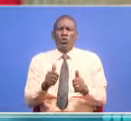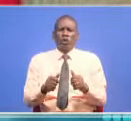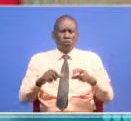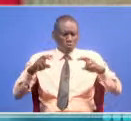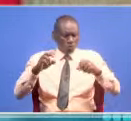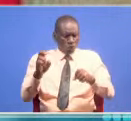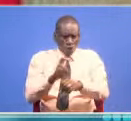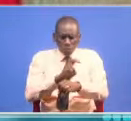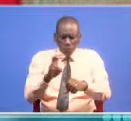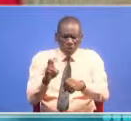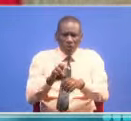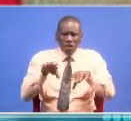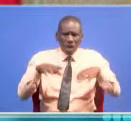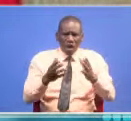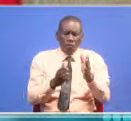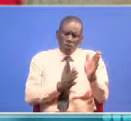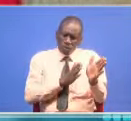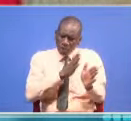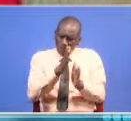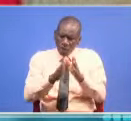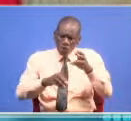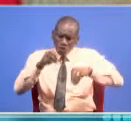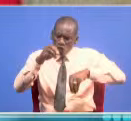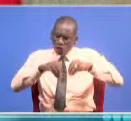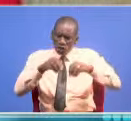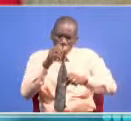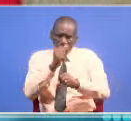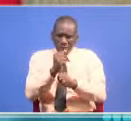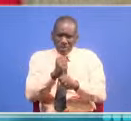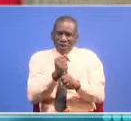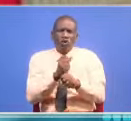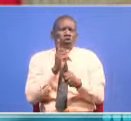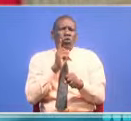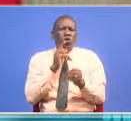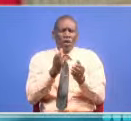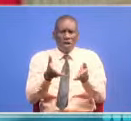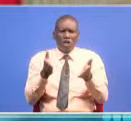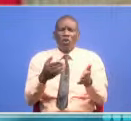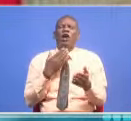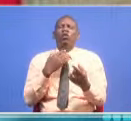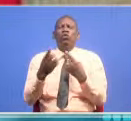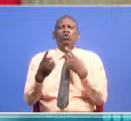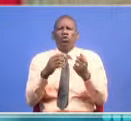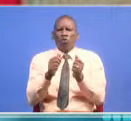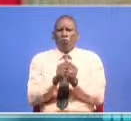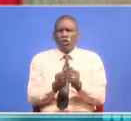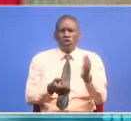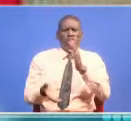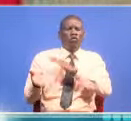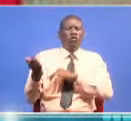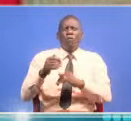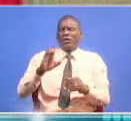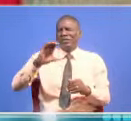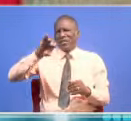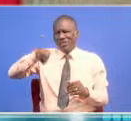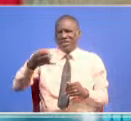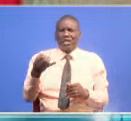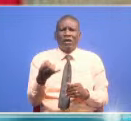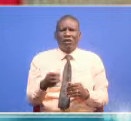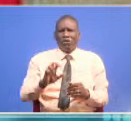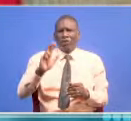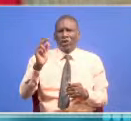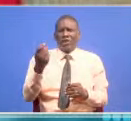yatakuwa yanachunguza jinsi utaratibu wa kura utakuwa unaendelea. Na kwa sasa nitaweza kuzungumza na aliyekuwa jaji mkuu wa